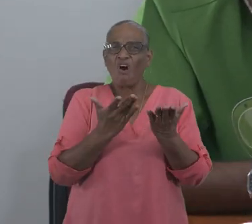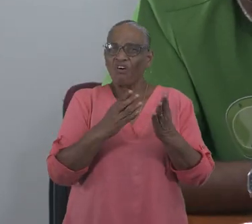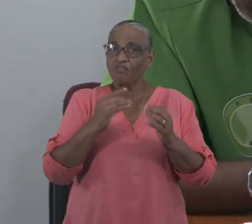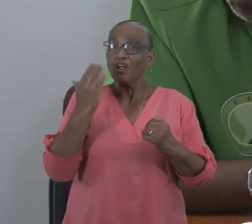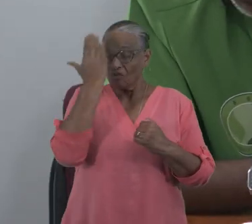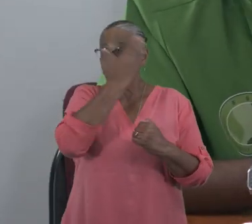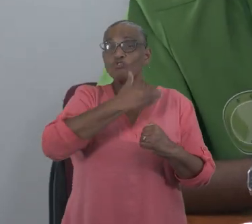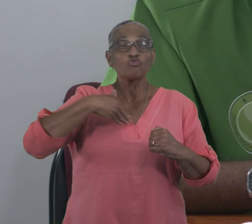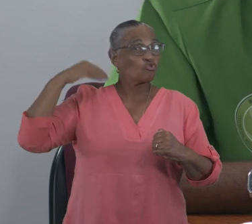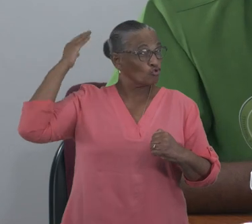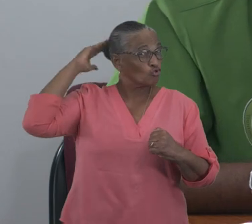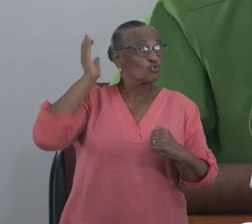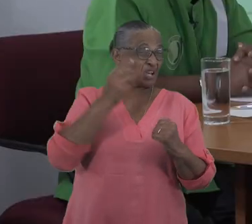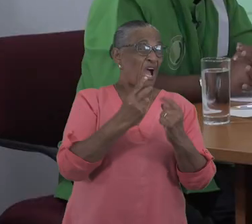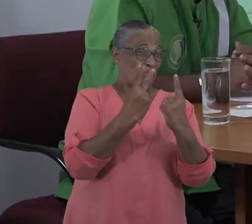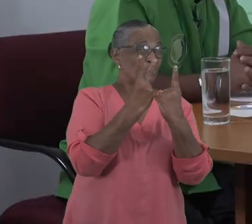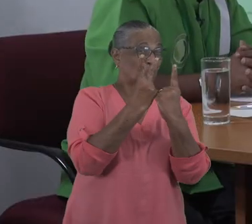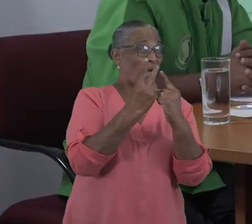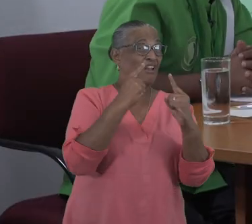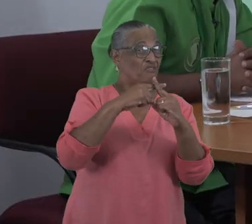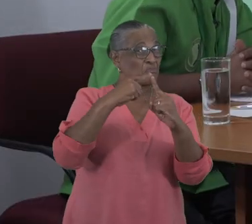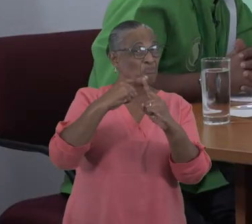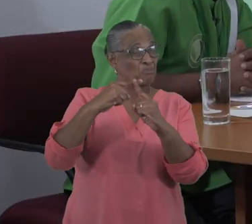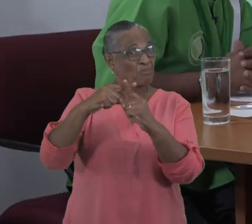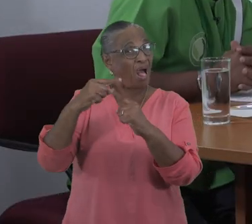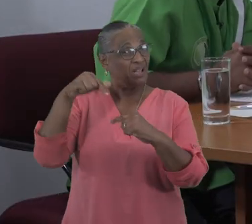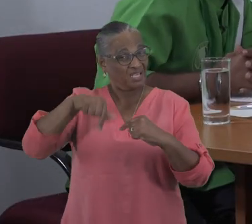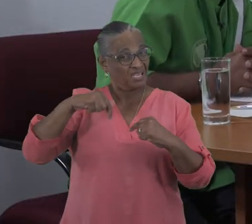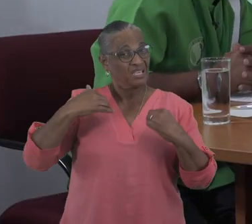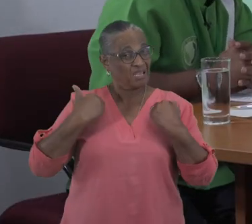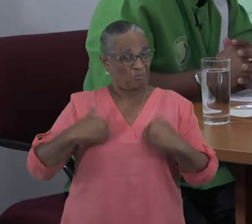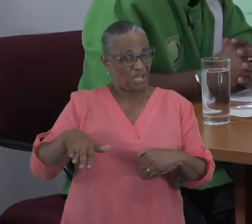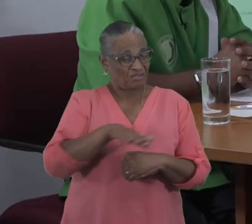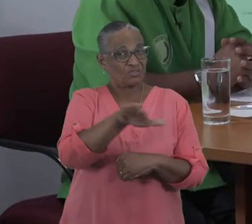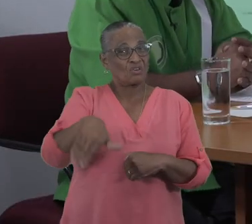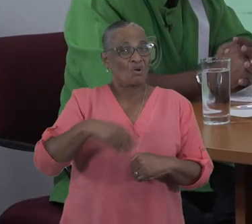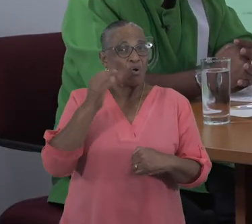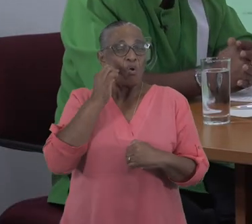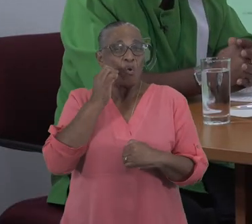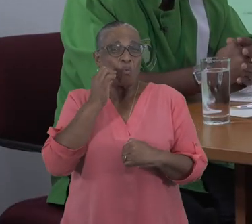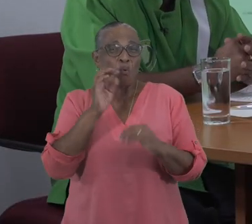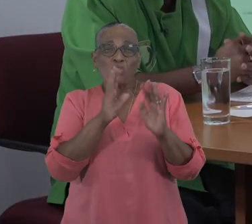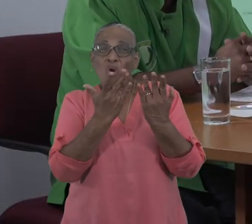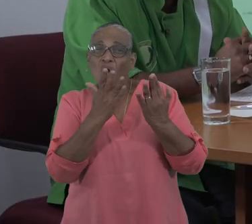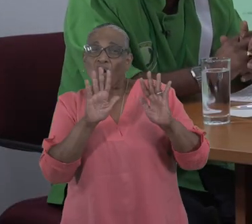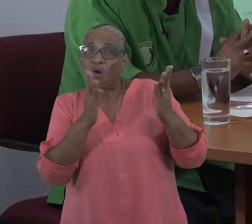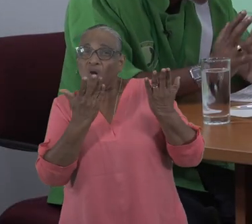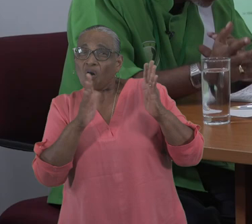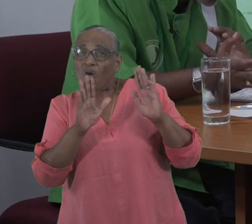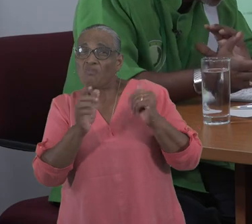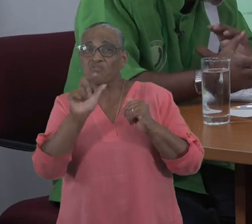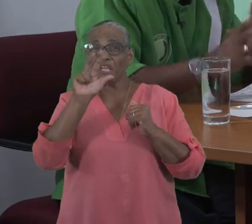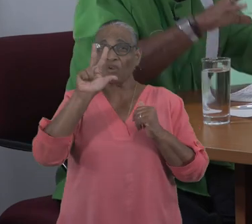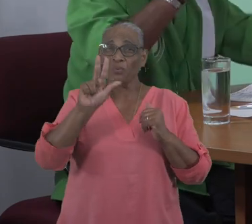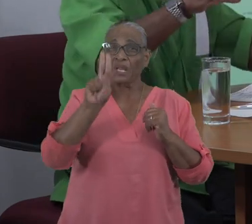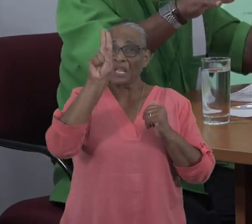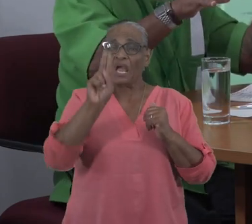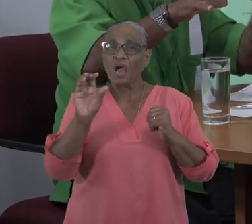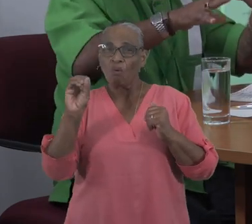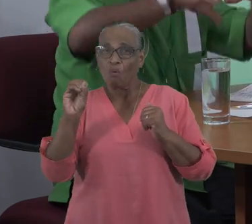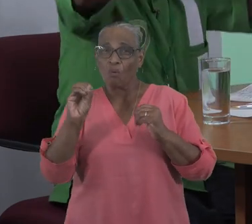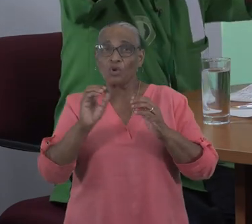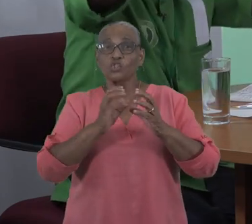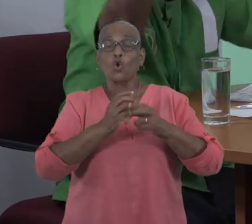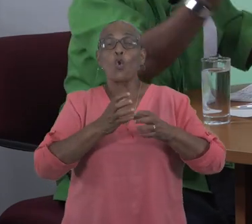bijna. Hoeveel maal Suriname? Suriname is bijna 12 maal. Van het bevolk heeft ze er dan. If you look, ongeveer gevallen zijn ik kom voor. A